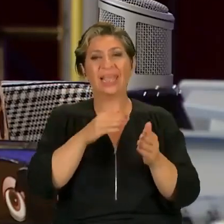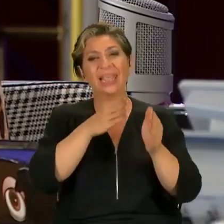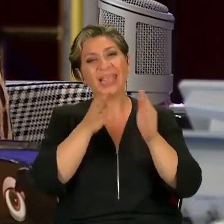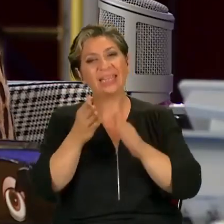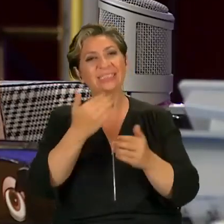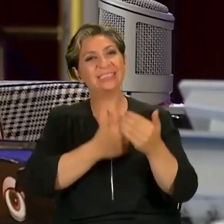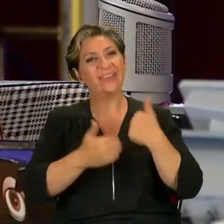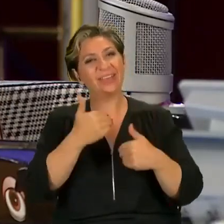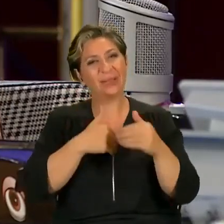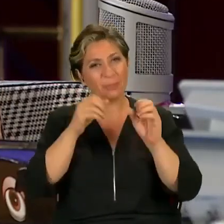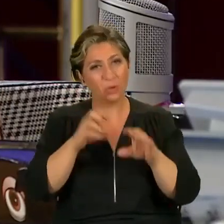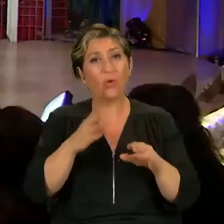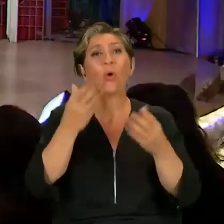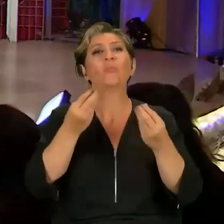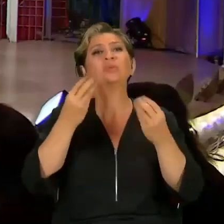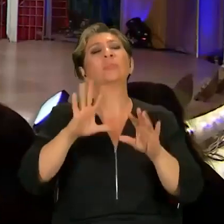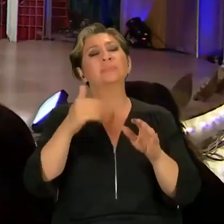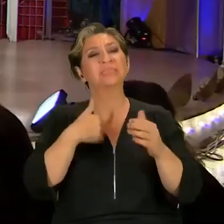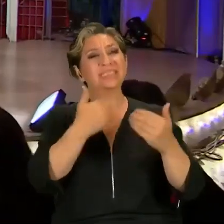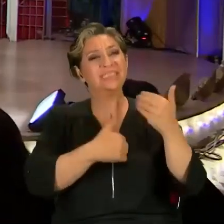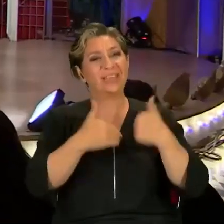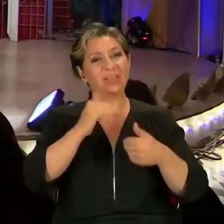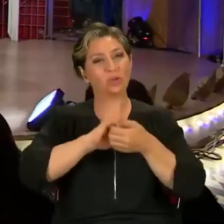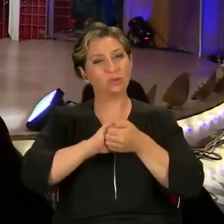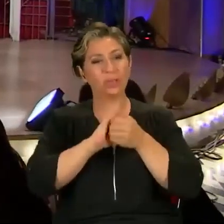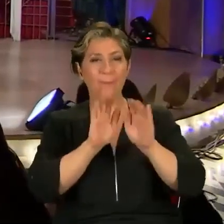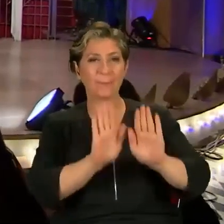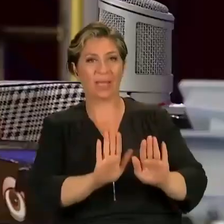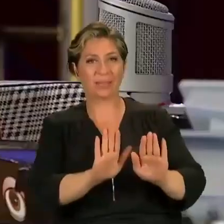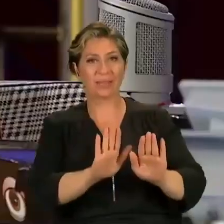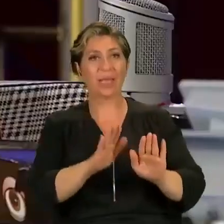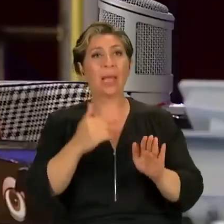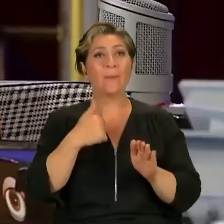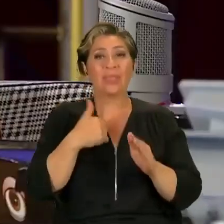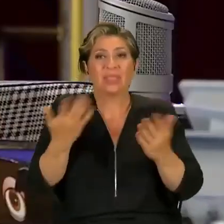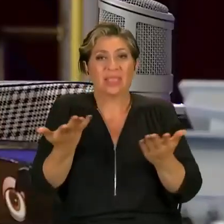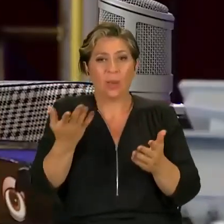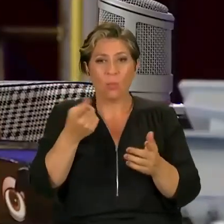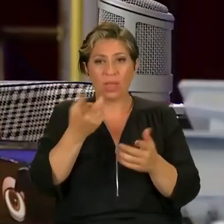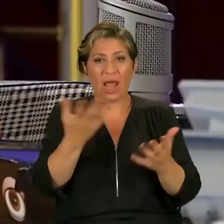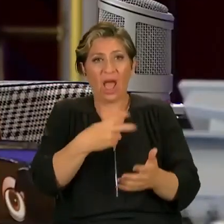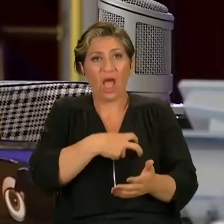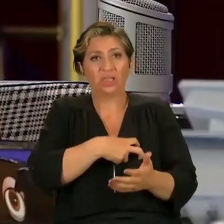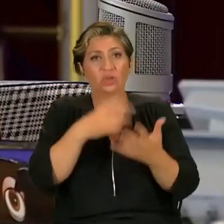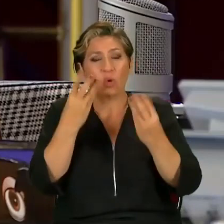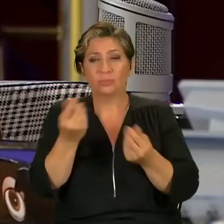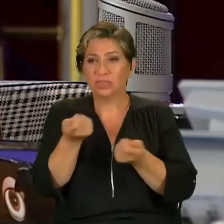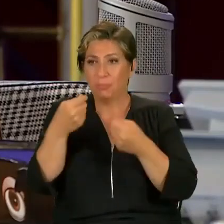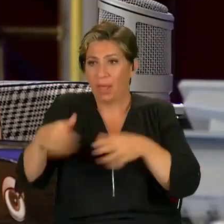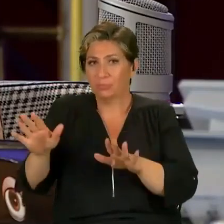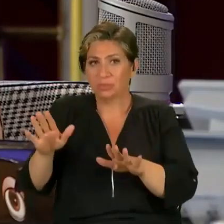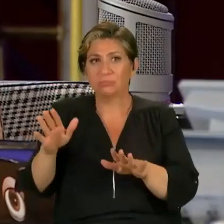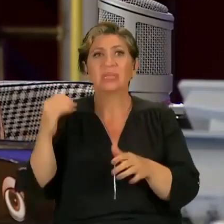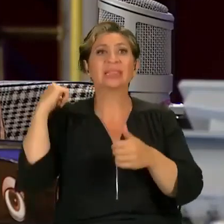sevgiye bırakırsa bırakıyor, bırakmazsa bırakmıyor. Bizimkisi sevgiye, dostluğa bıraktı. Güzel. Ama ben niçin bu kadar aşık olduğum bir işi bırakmışım?